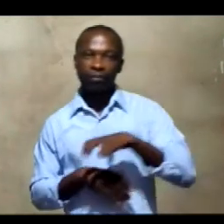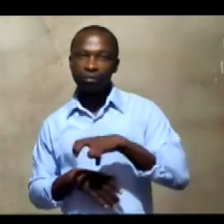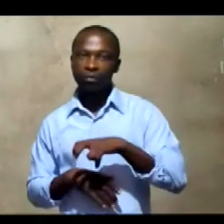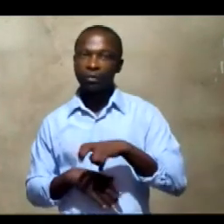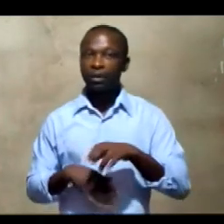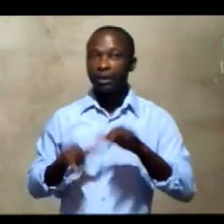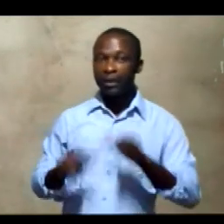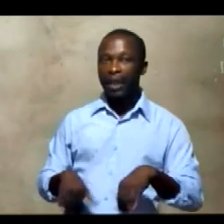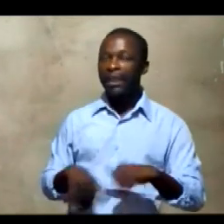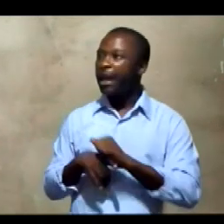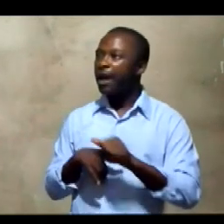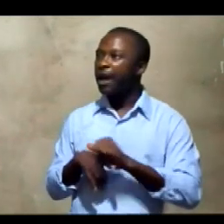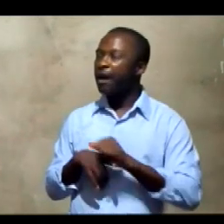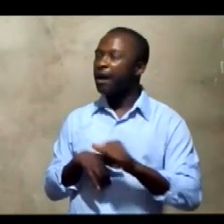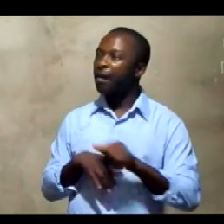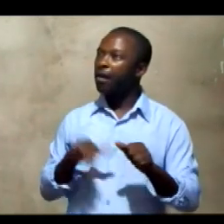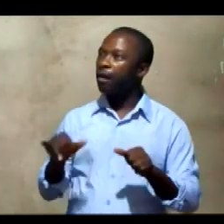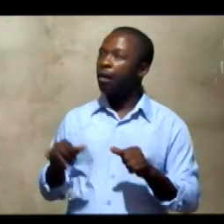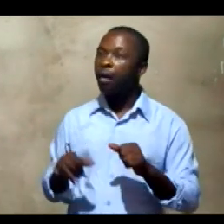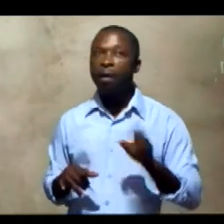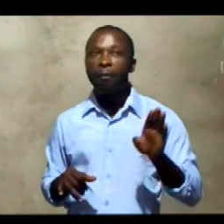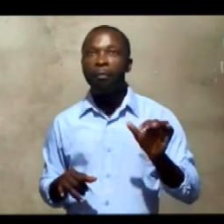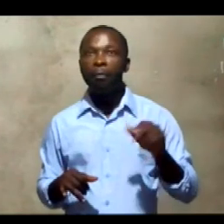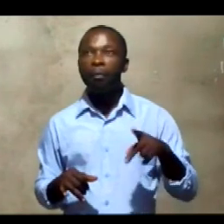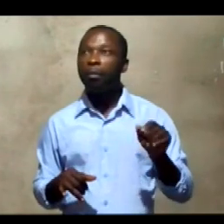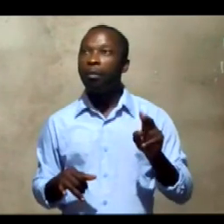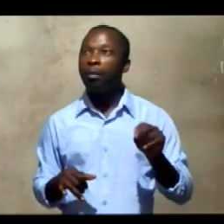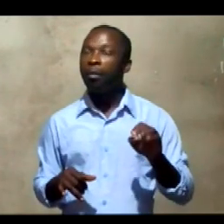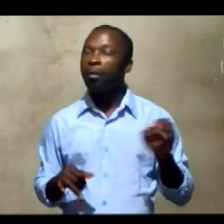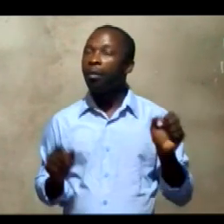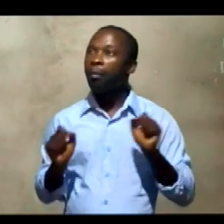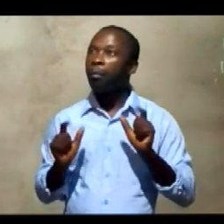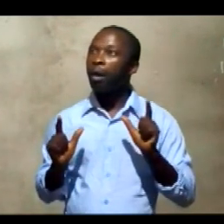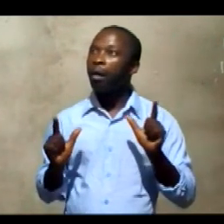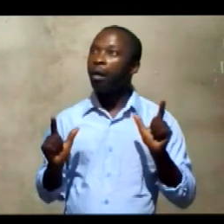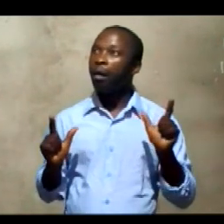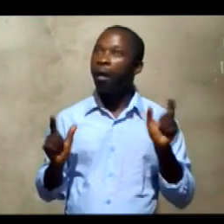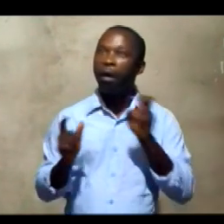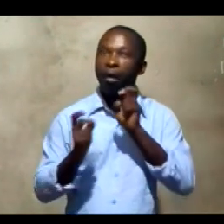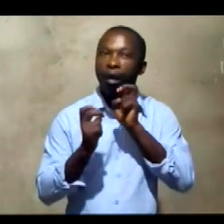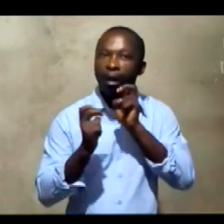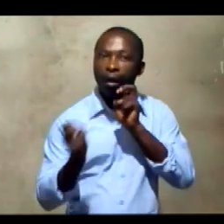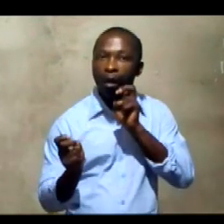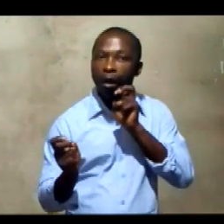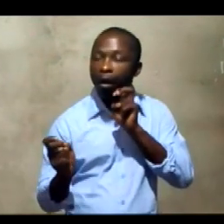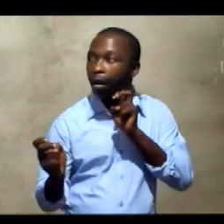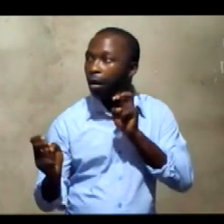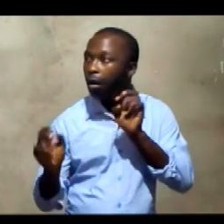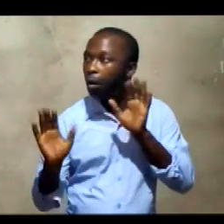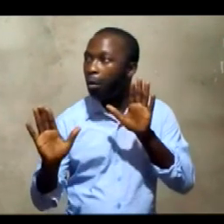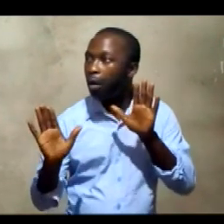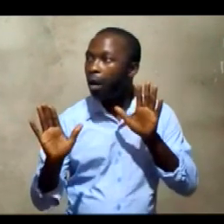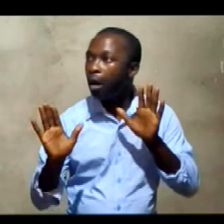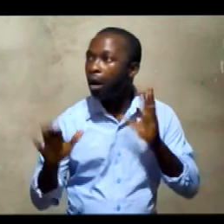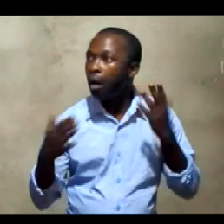Bépanda. Ils se demandaient bien s'ils étaient à Bépanda. Donc c'est pour dire qu'il faut venir voir, toucher du doigt. La ville de Douala recevra 2